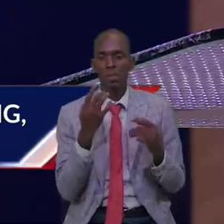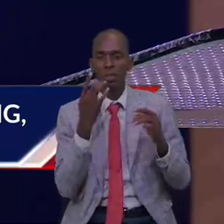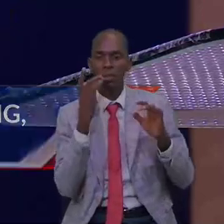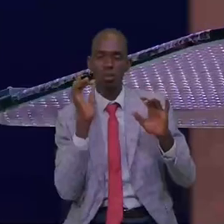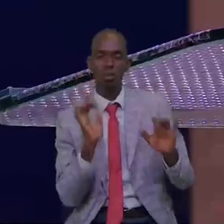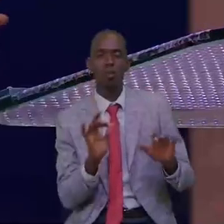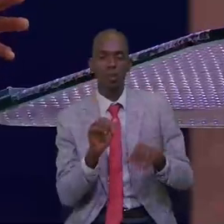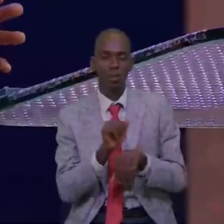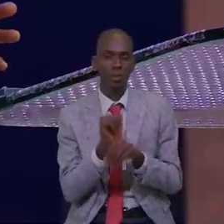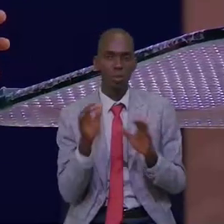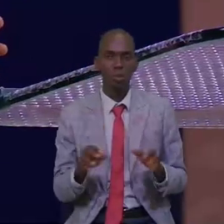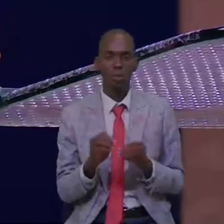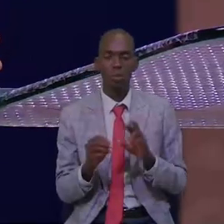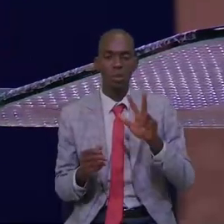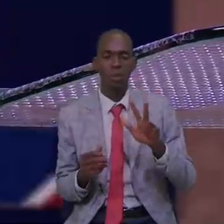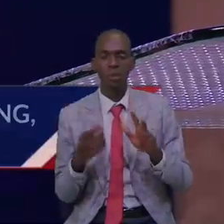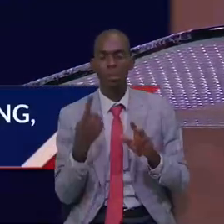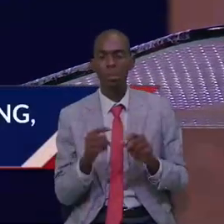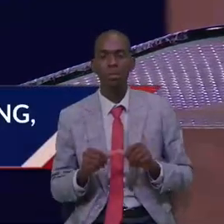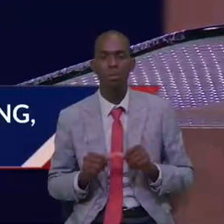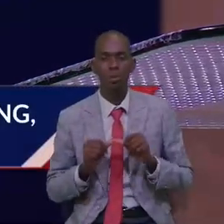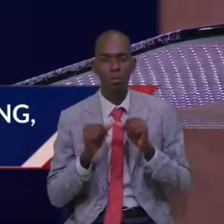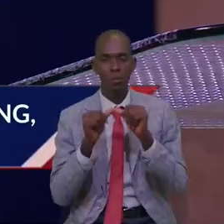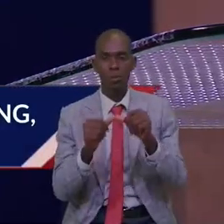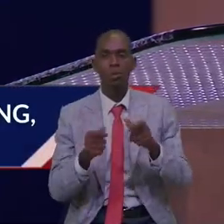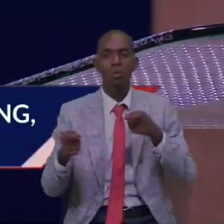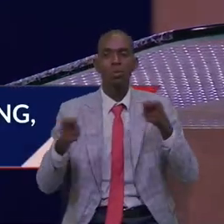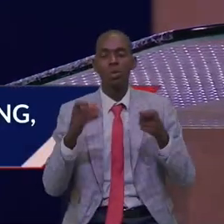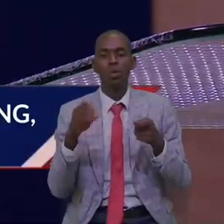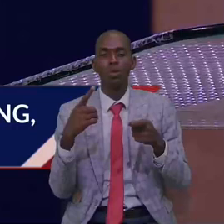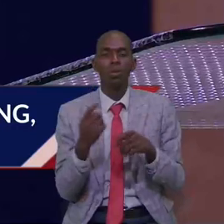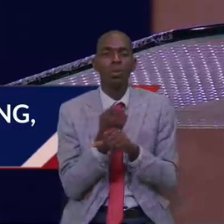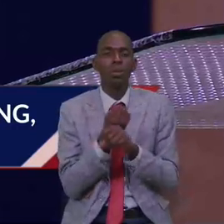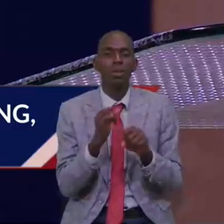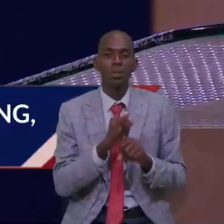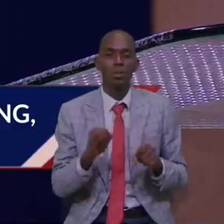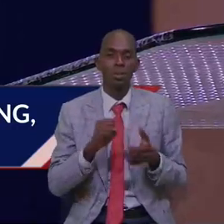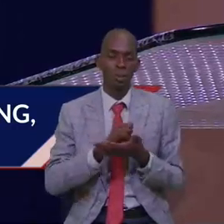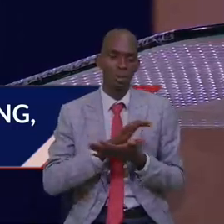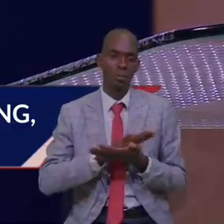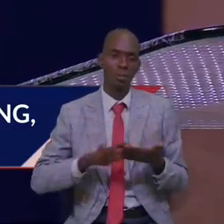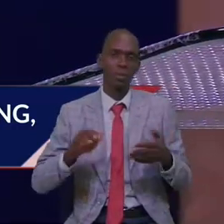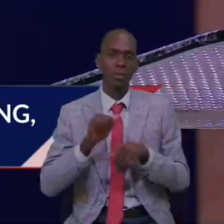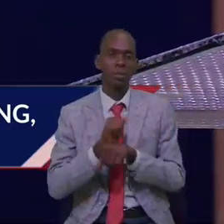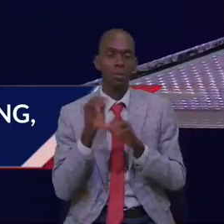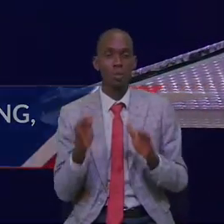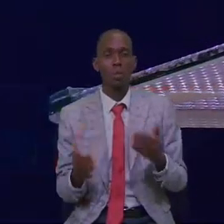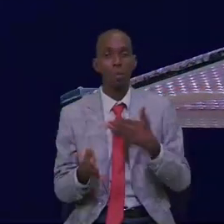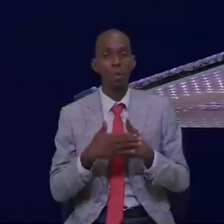ridiculisent. 3. La domination perpétuelle de la pierre qui sauve et sanctifie.